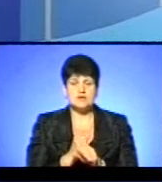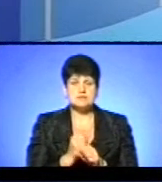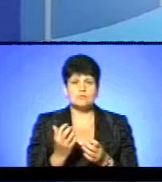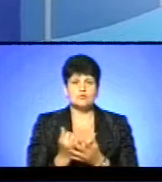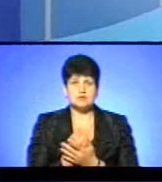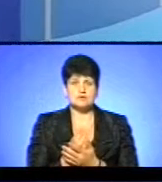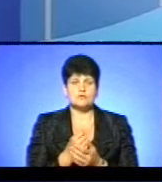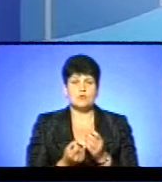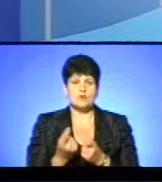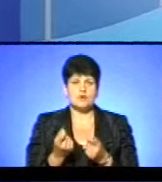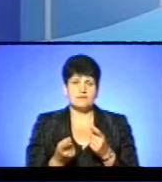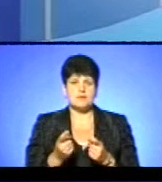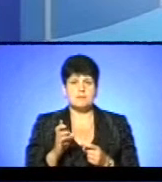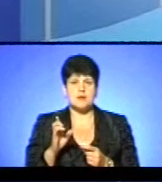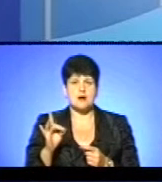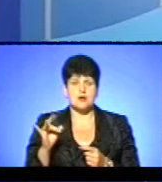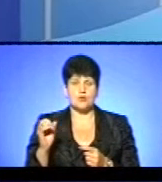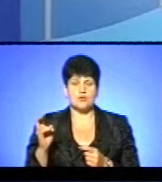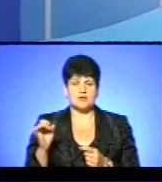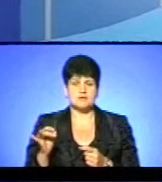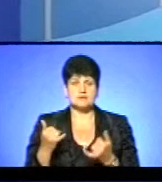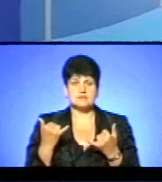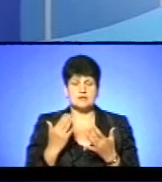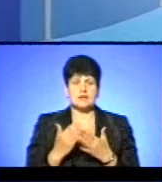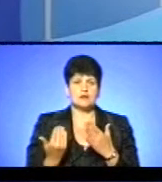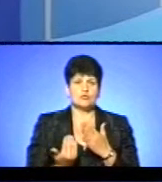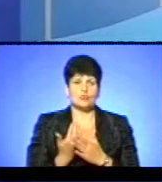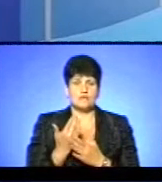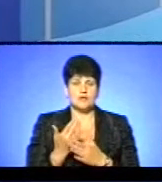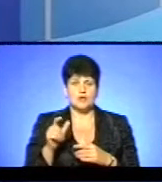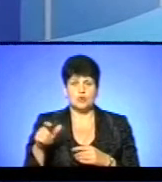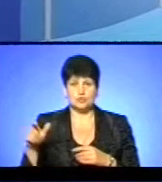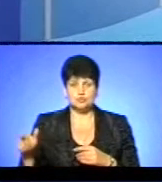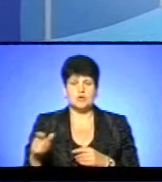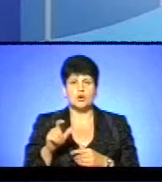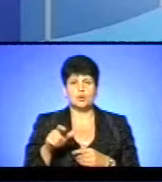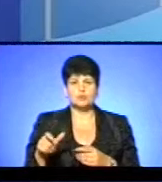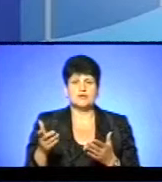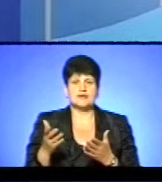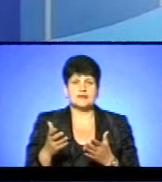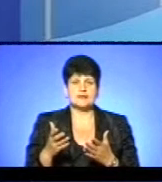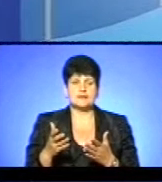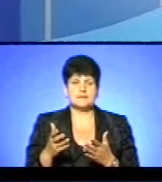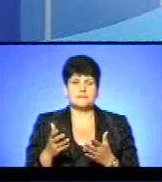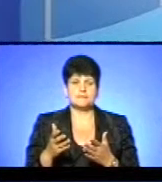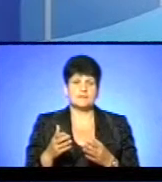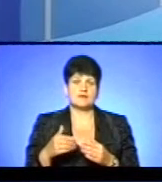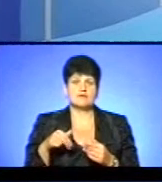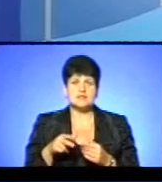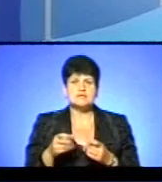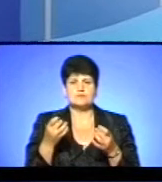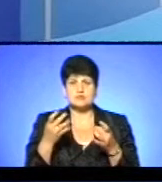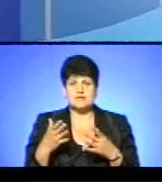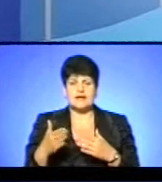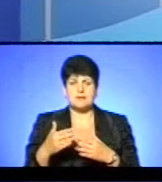прояви браконьєрства. Тобто зараз зайшли нові люди в рибохорибний патруль, люди, які виходці з звичайних рибаків, тобто які мають